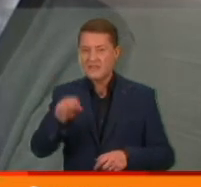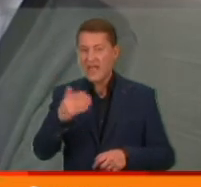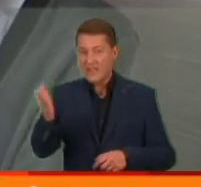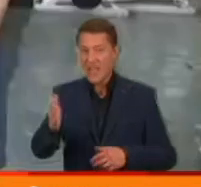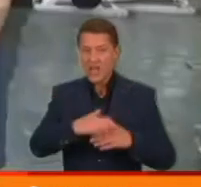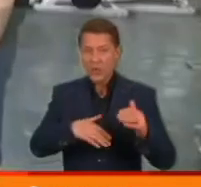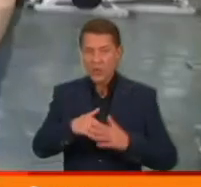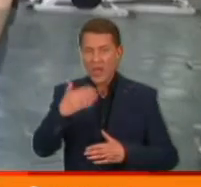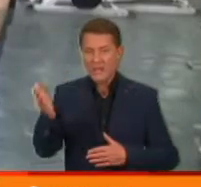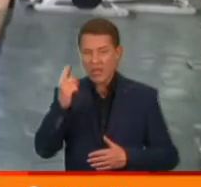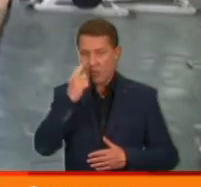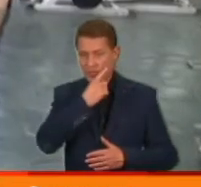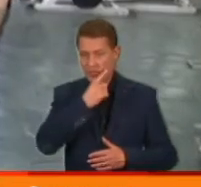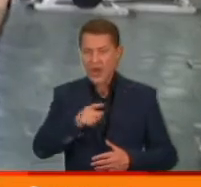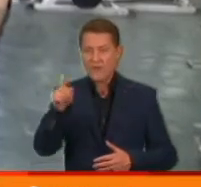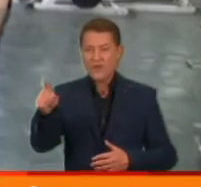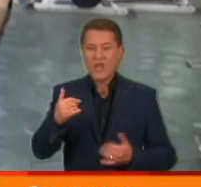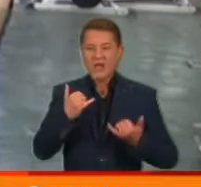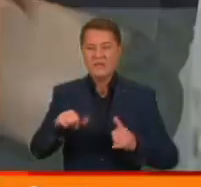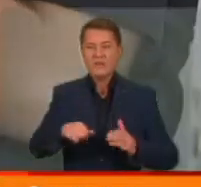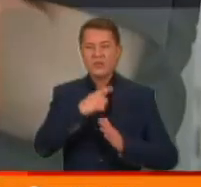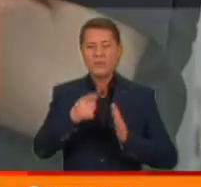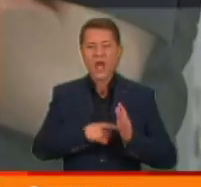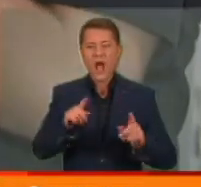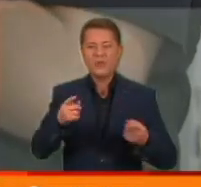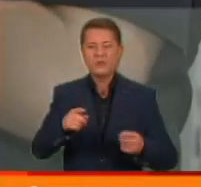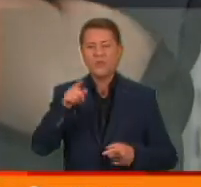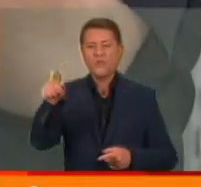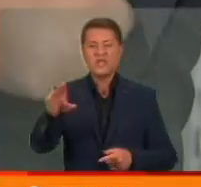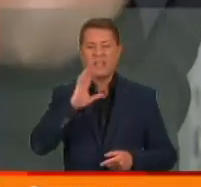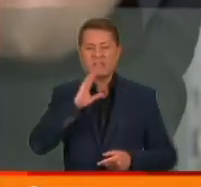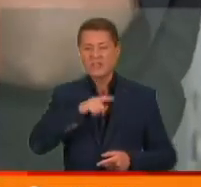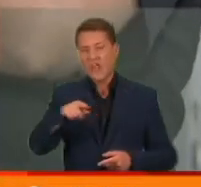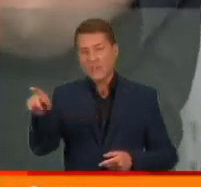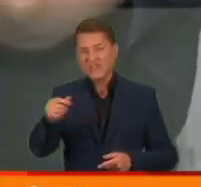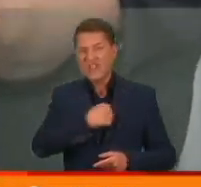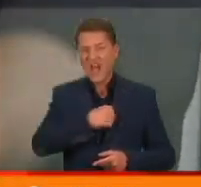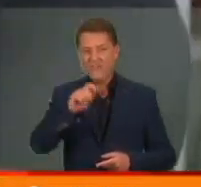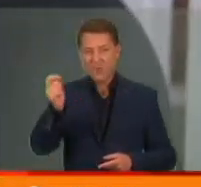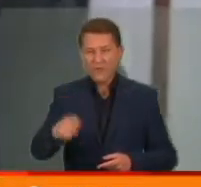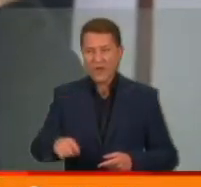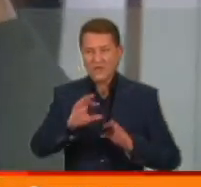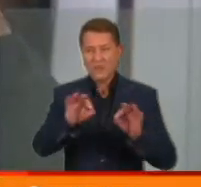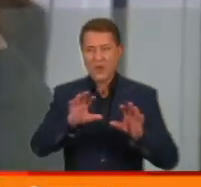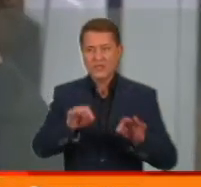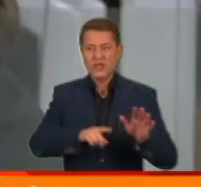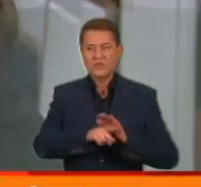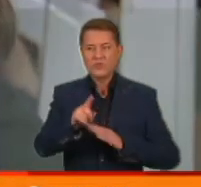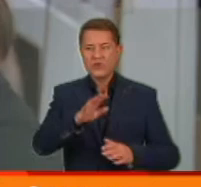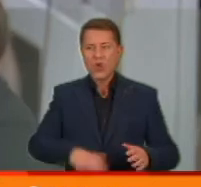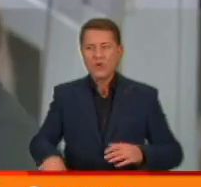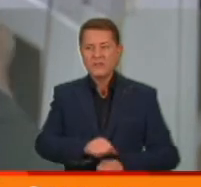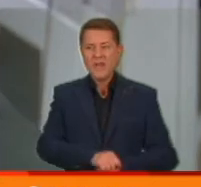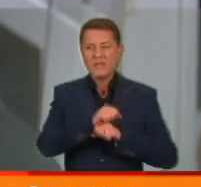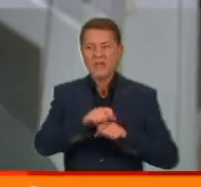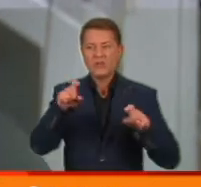все на її очах. Катерина щиро дивується з питання, чому вона, дівчина, пішла воювати. Пояснює, все розпочалося з Майдану. Сидіти